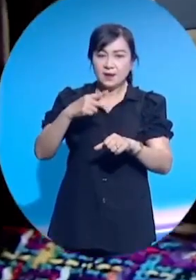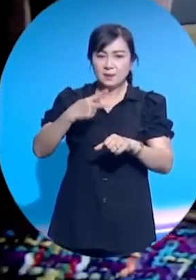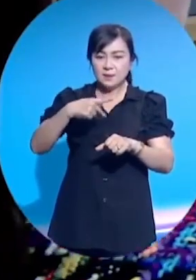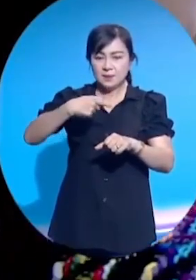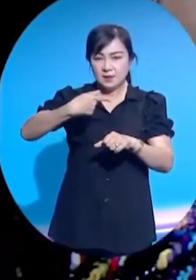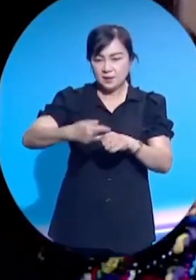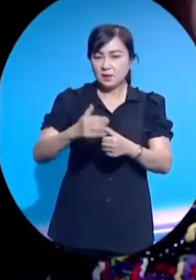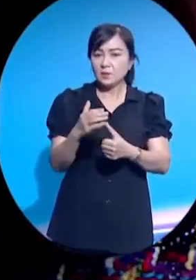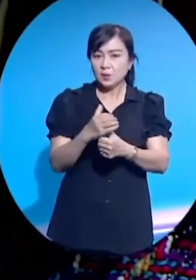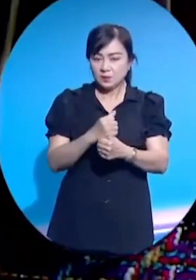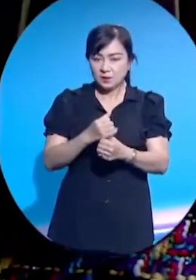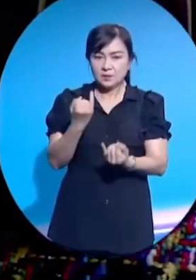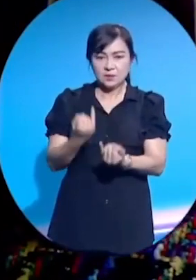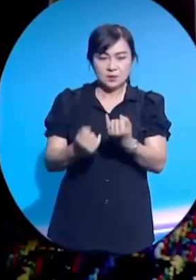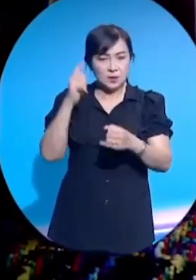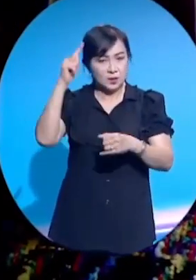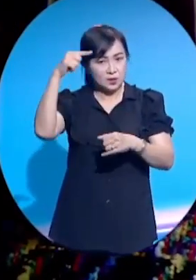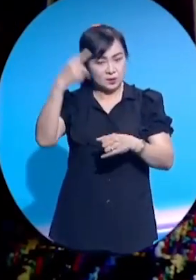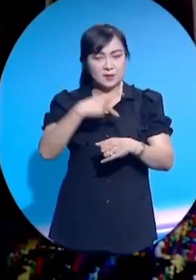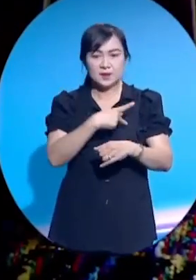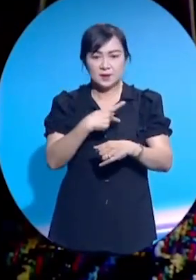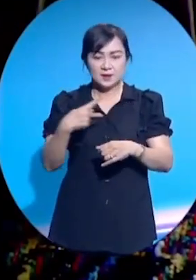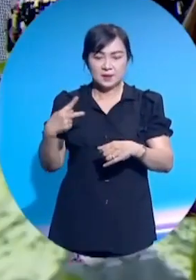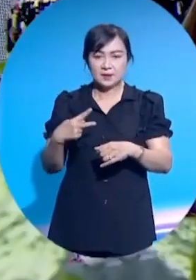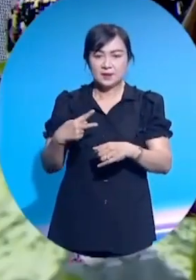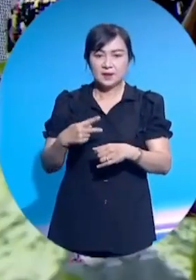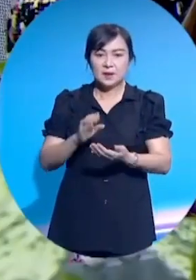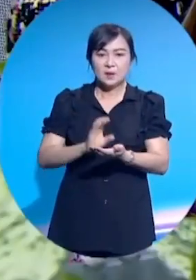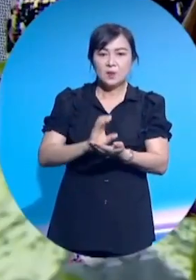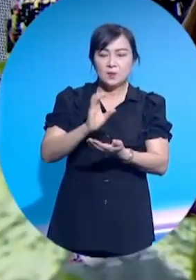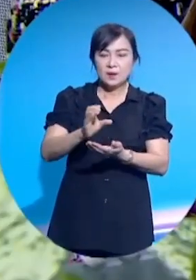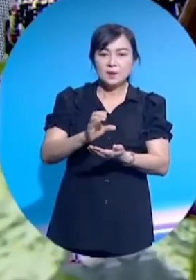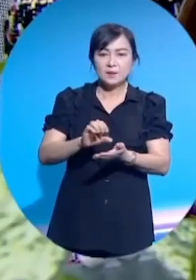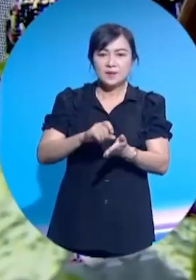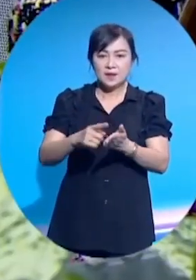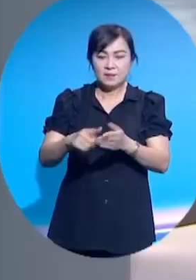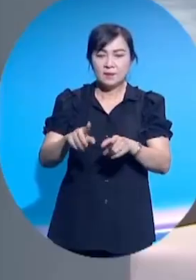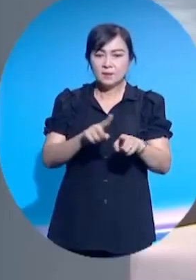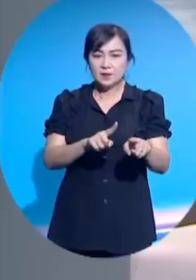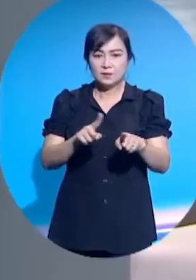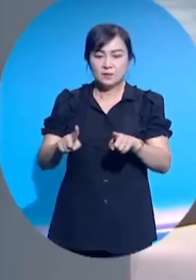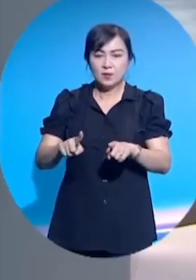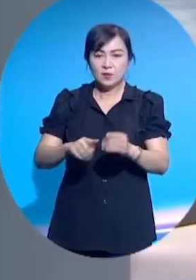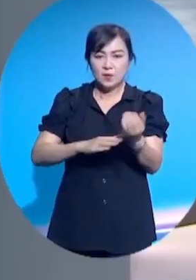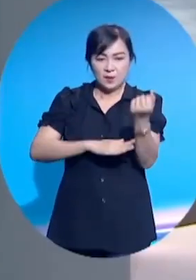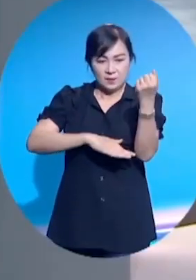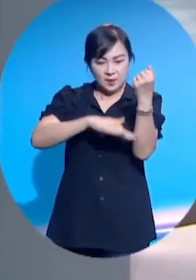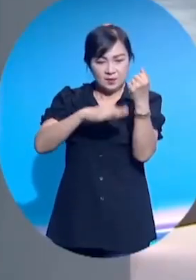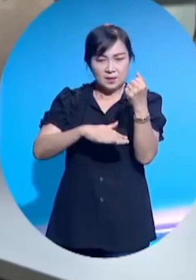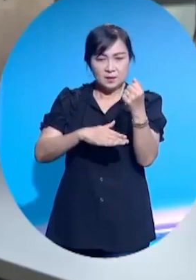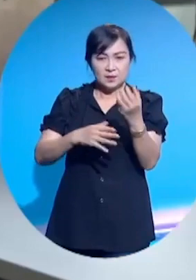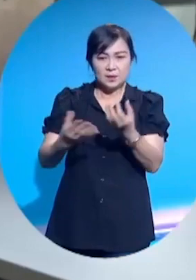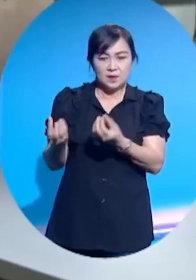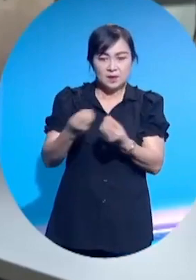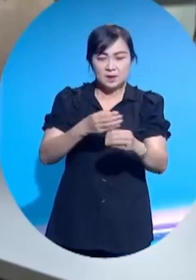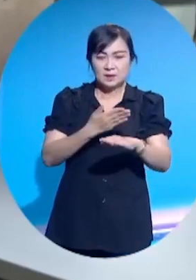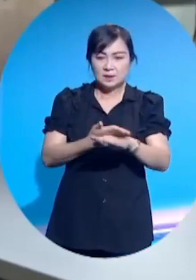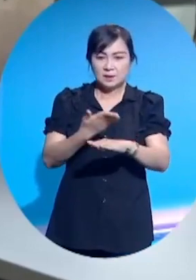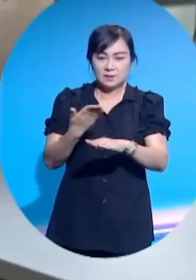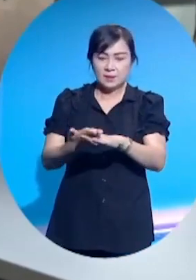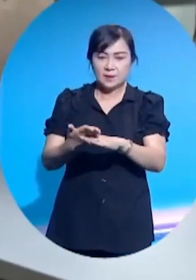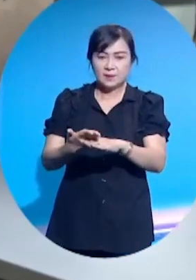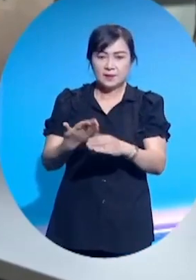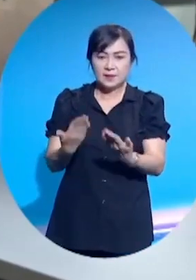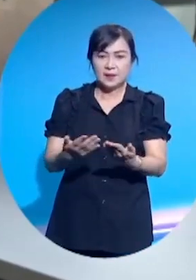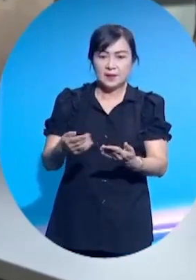luôn đặt mục tiêu là sự lựa chọn đầu tiên của khách hàng đối tác để cung cấp các giải pháp và dịch vụ về sơn phủ. Việc đưa sản phẩm Spectrazon